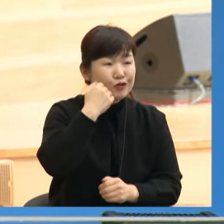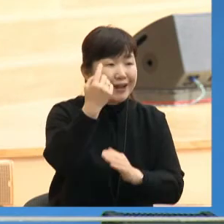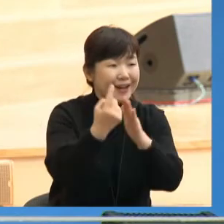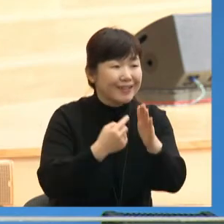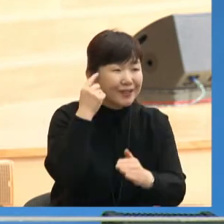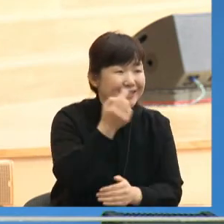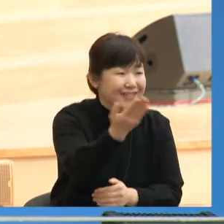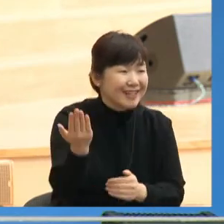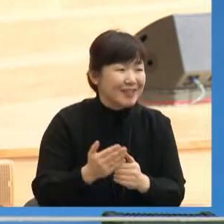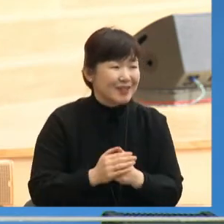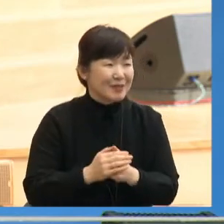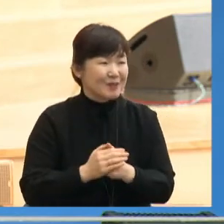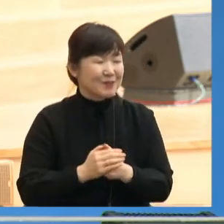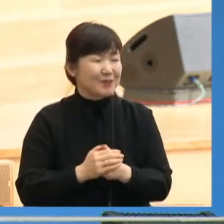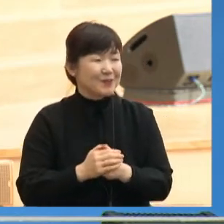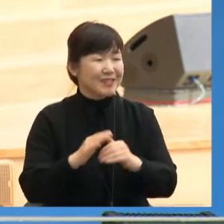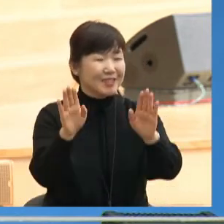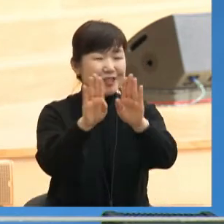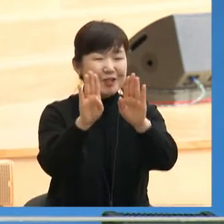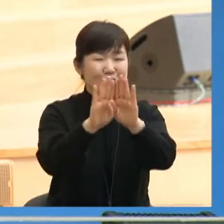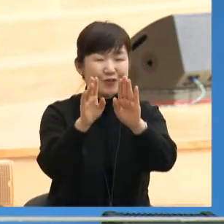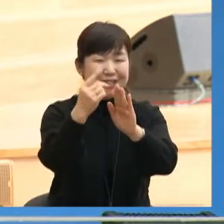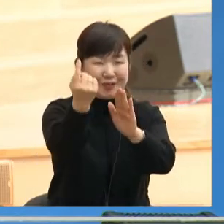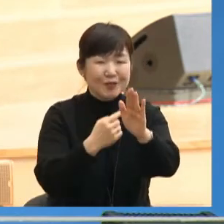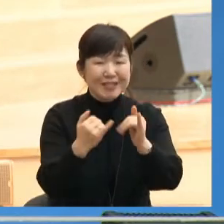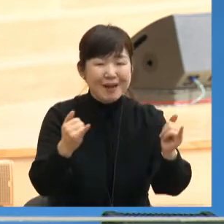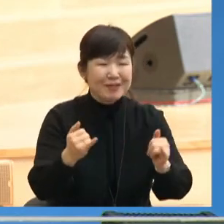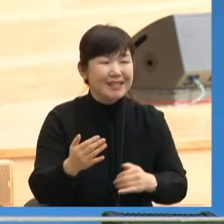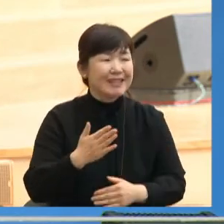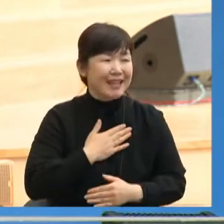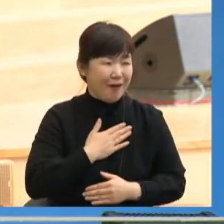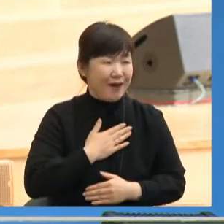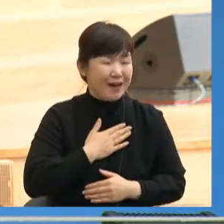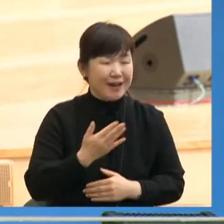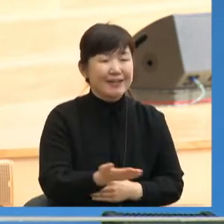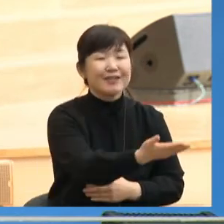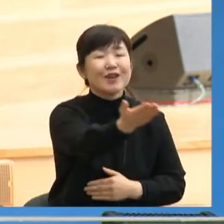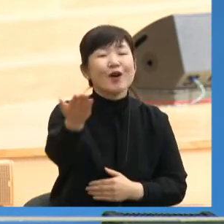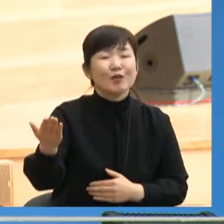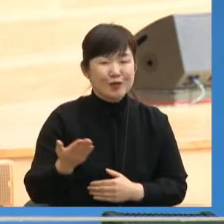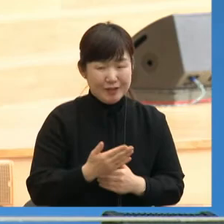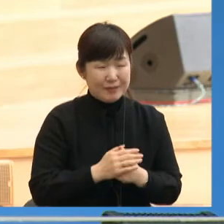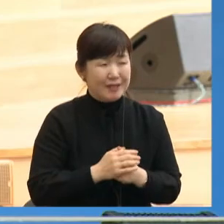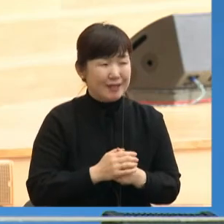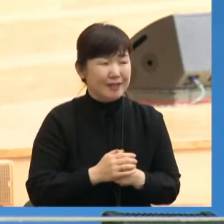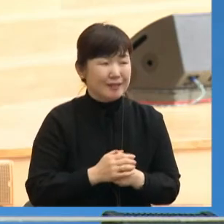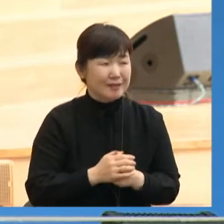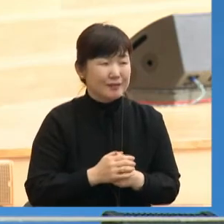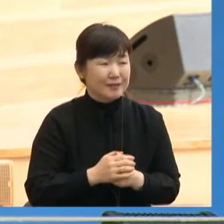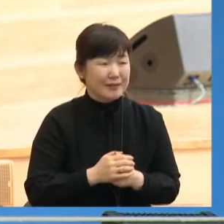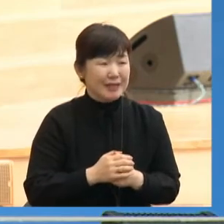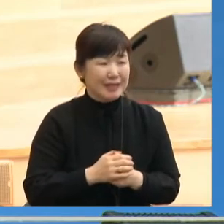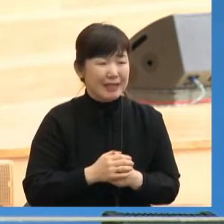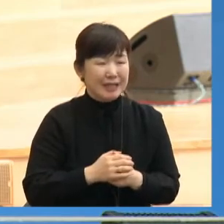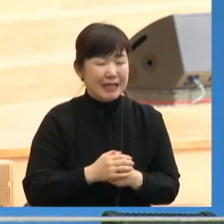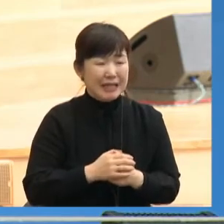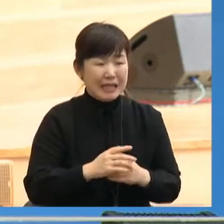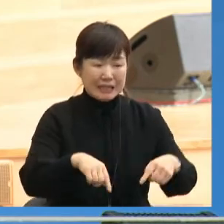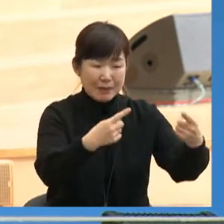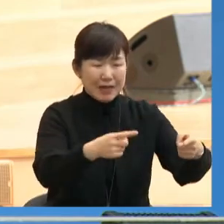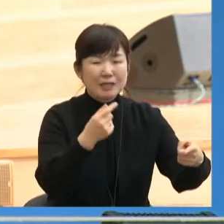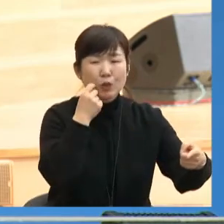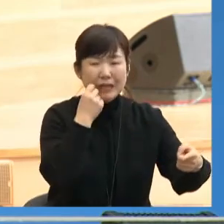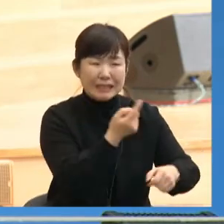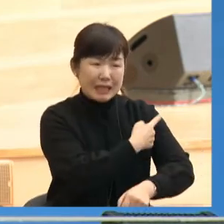들어왔을까요? 그 문을 통해 들어온 사람이 바로 저와 여러분이에요. 갈 수 없는 식탁의 자리에